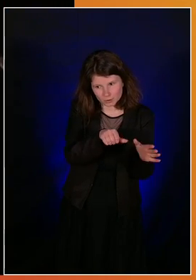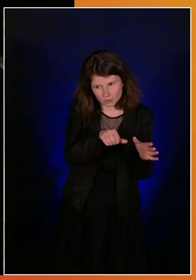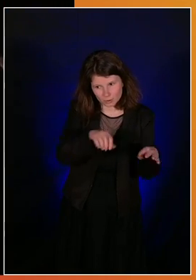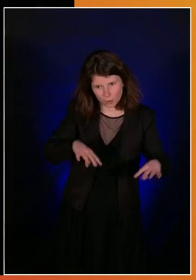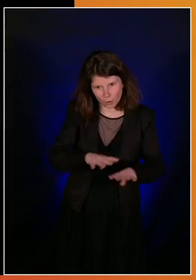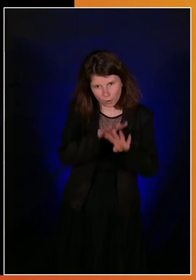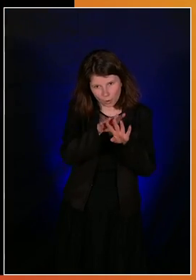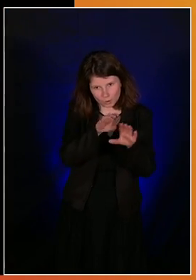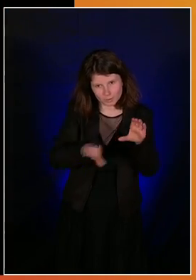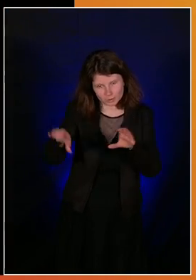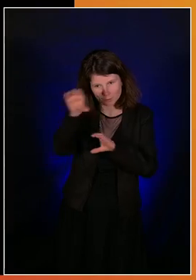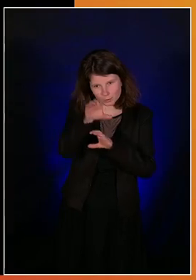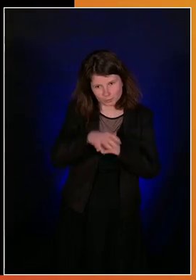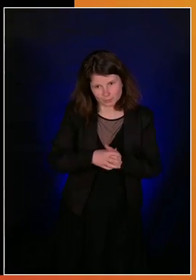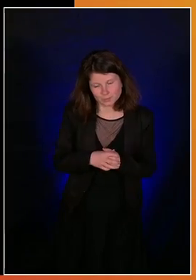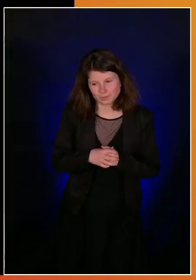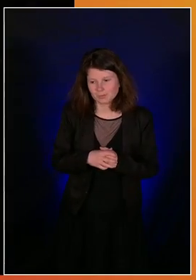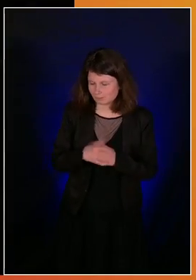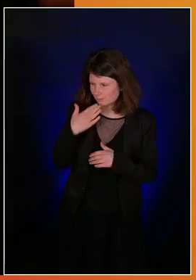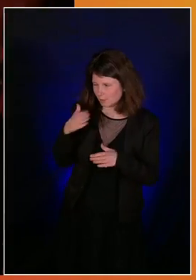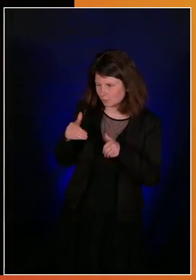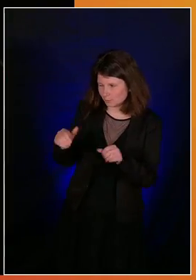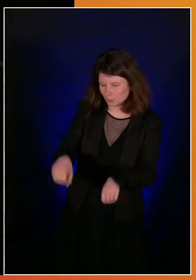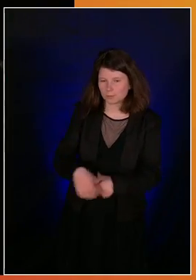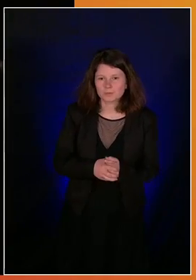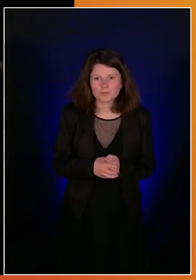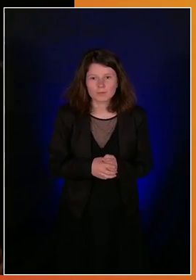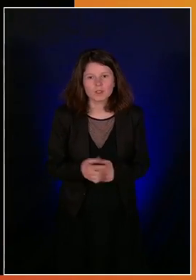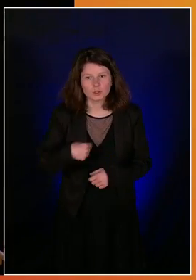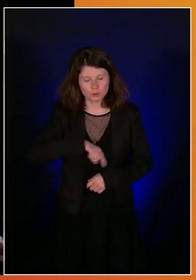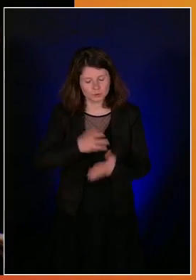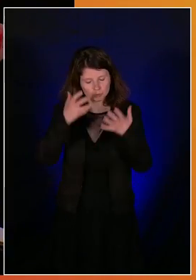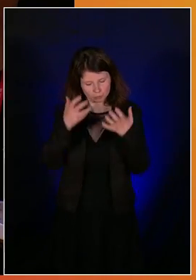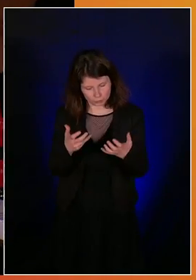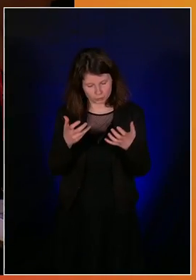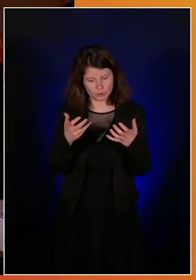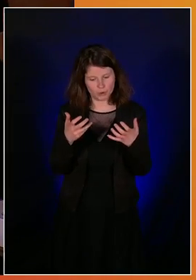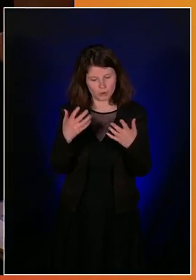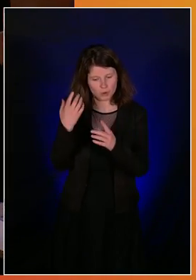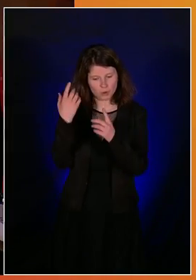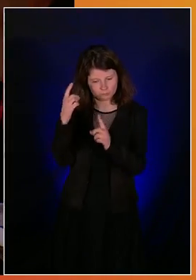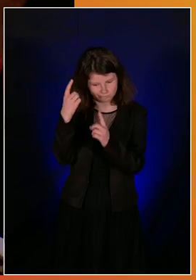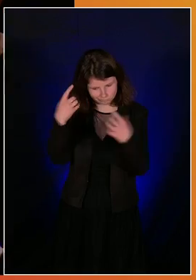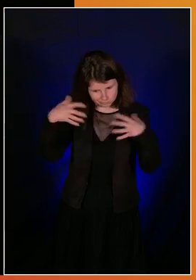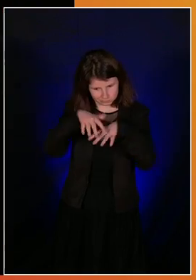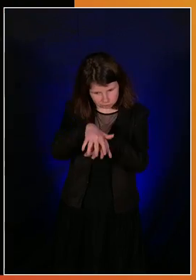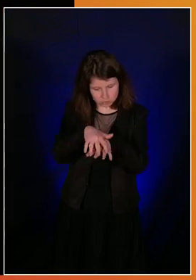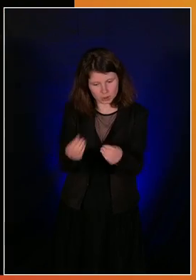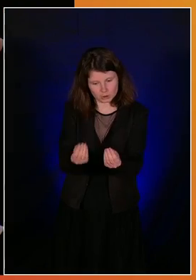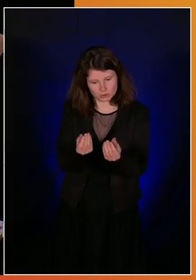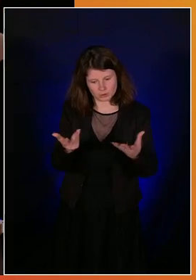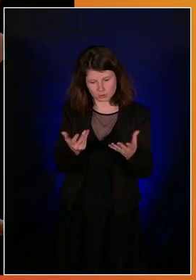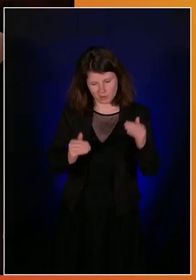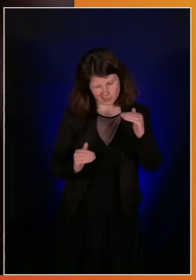merci tu peux continuer voilà alors la recherche permanente de la lutte de la convvergence deslutes doit nous pour permettre d'élever notre